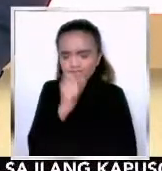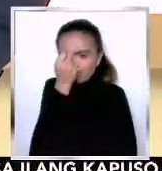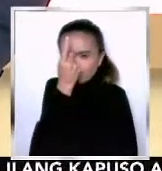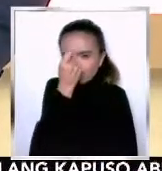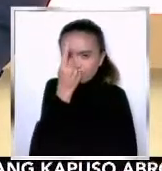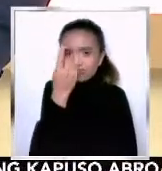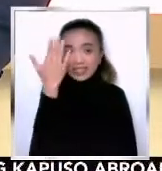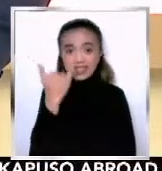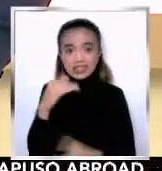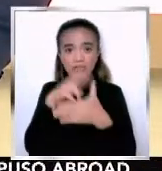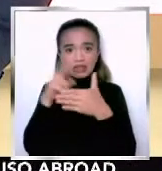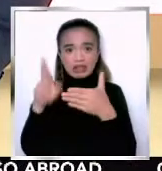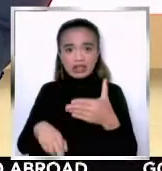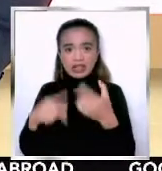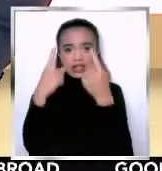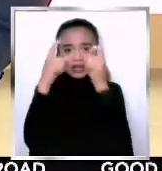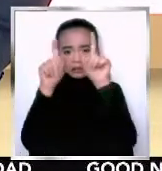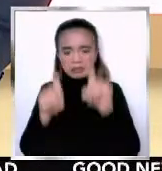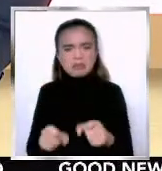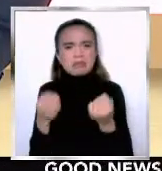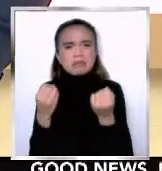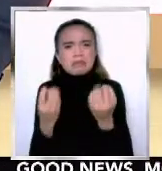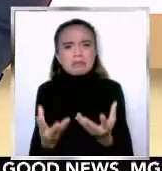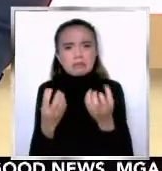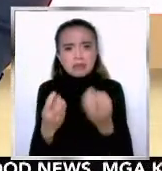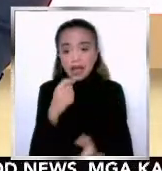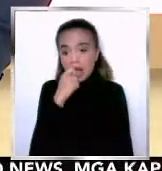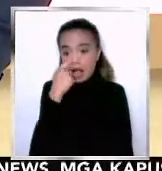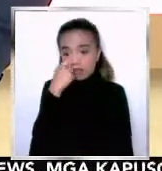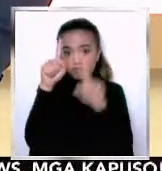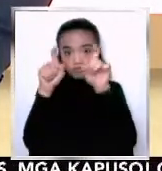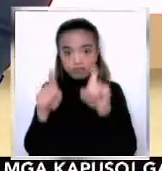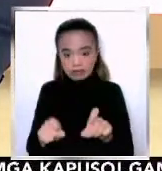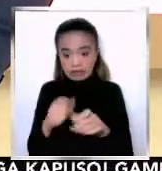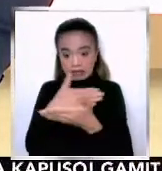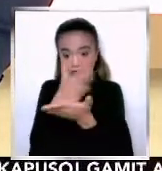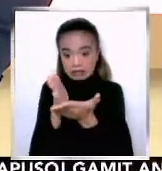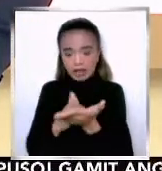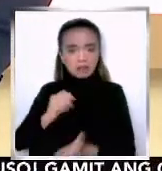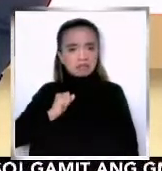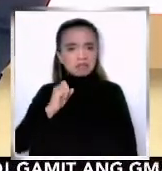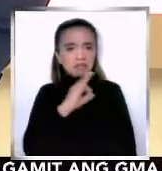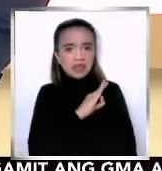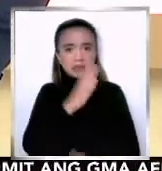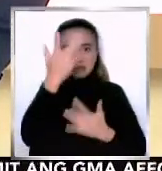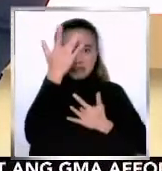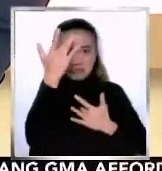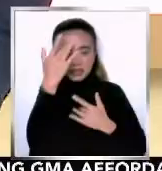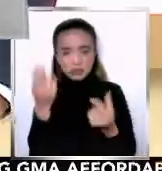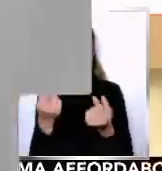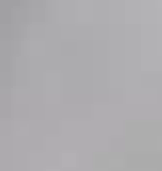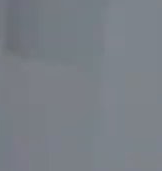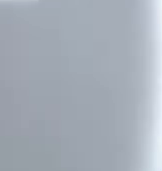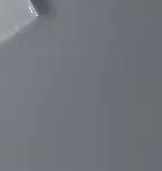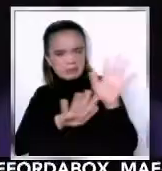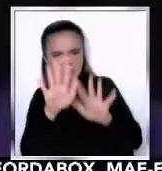ng nagpapasuri, ang ilan sa kanilang mga tauhan nagkakasakit na, hinaharas pa. Yan ang tinutukan ni Oscar